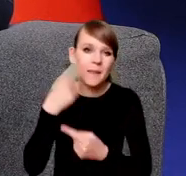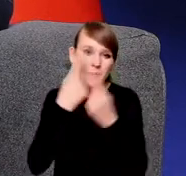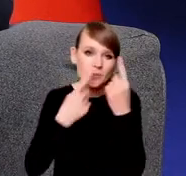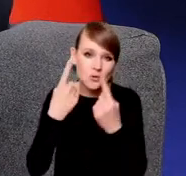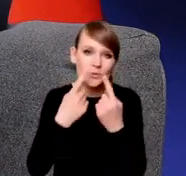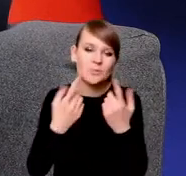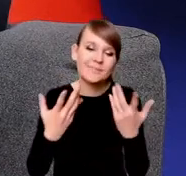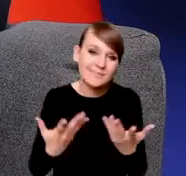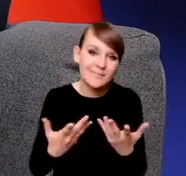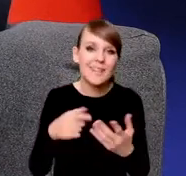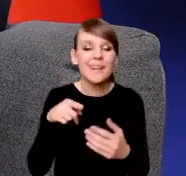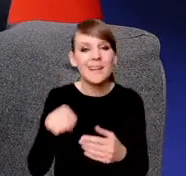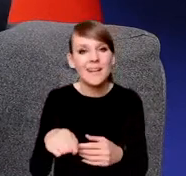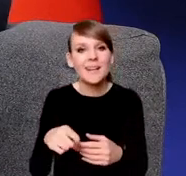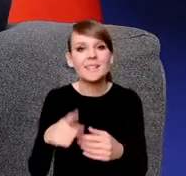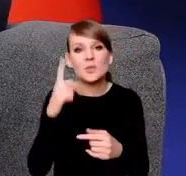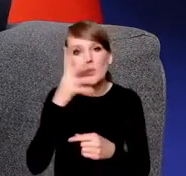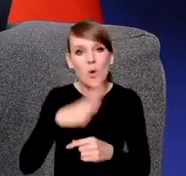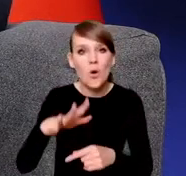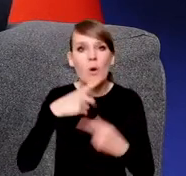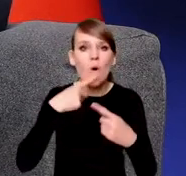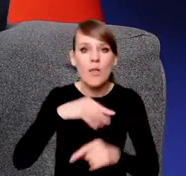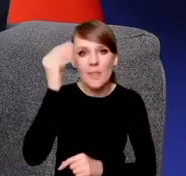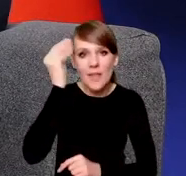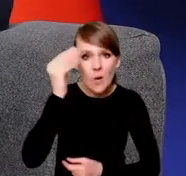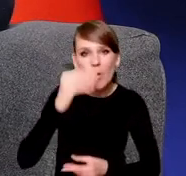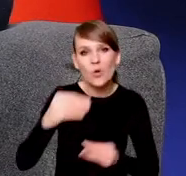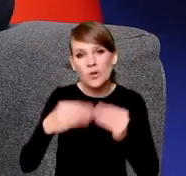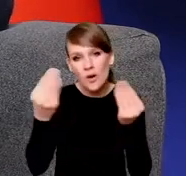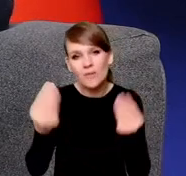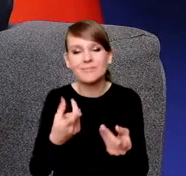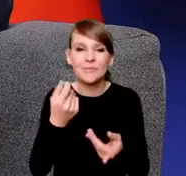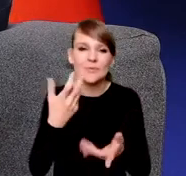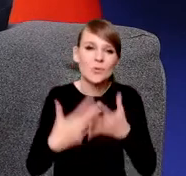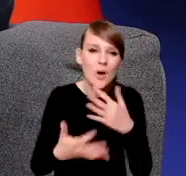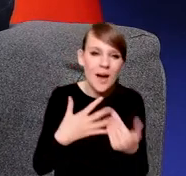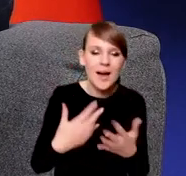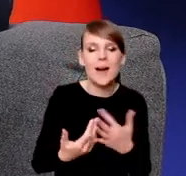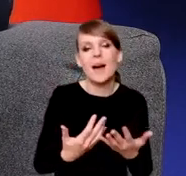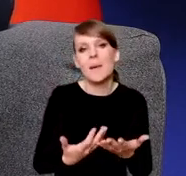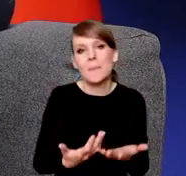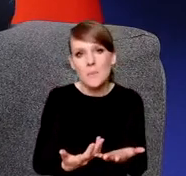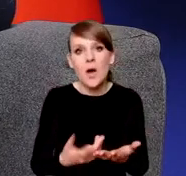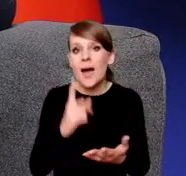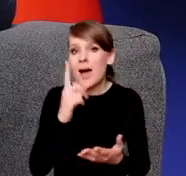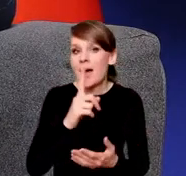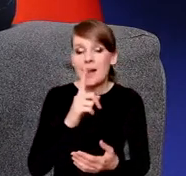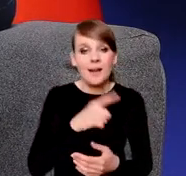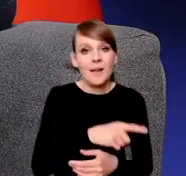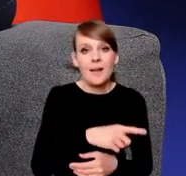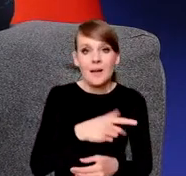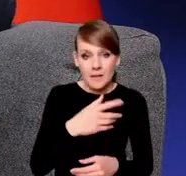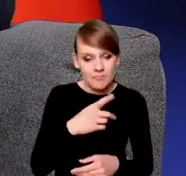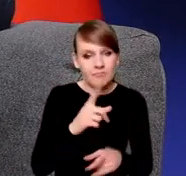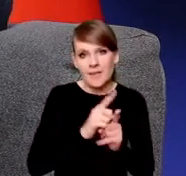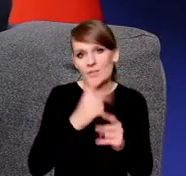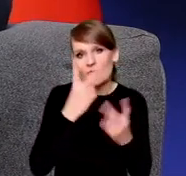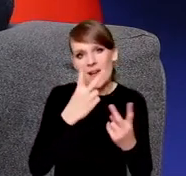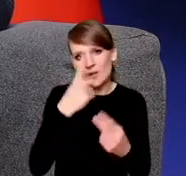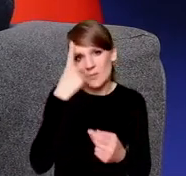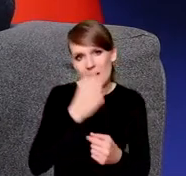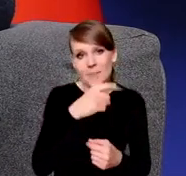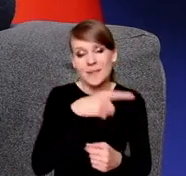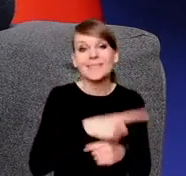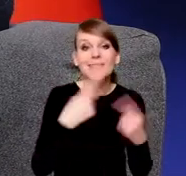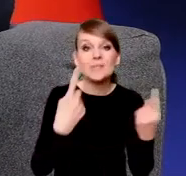społeczna odpowiedzialność nauki się rozwija, to też pamiętajmy o tym, że w sytuacjach, w których jest ona potrzebna